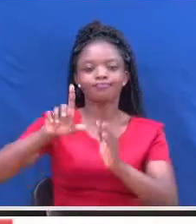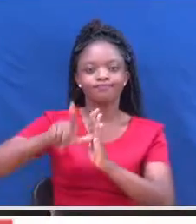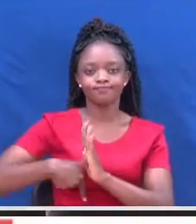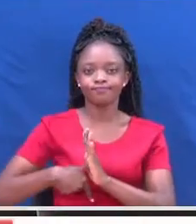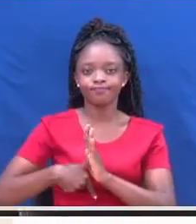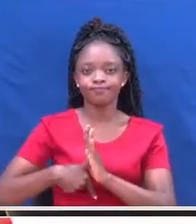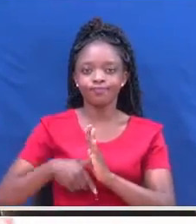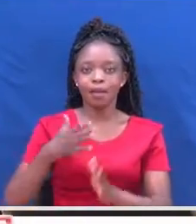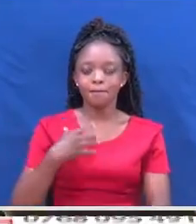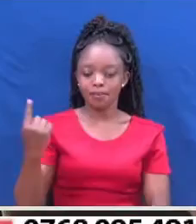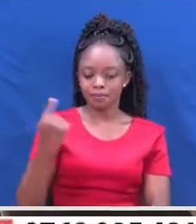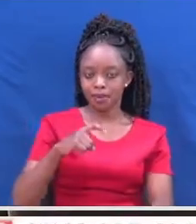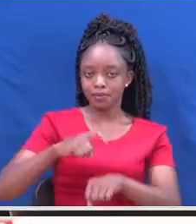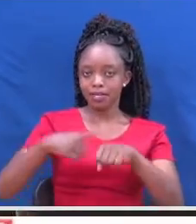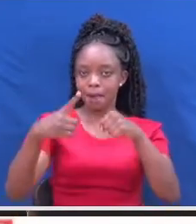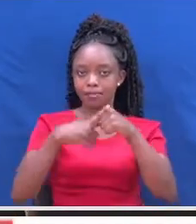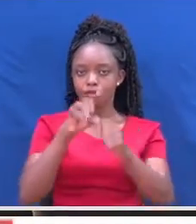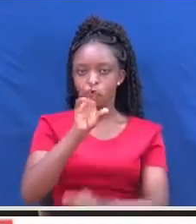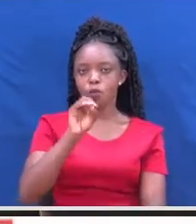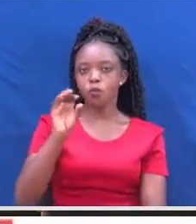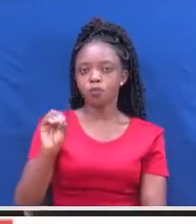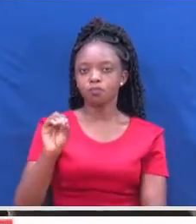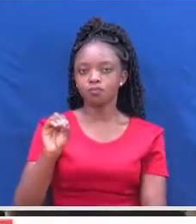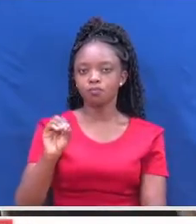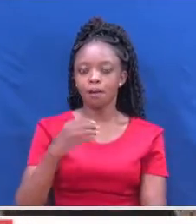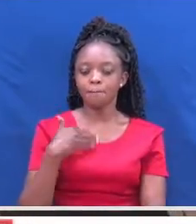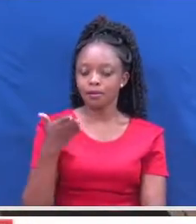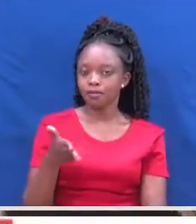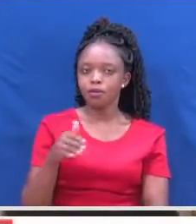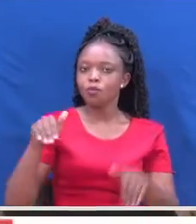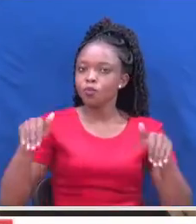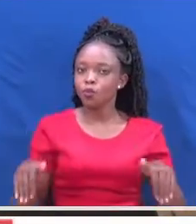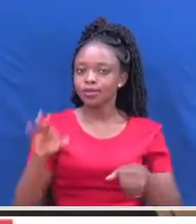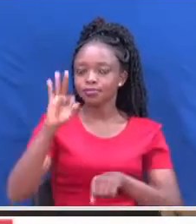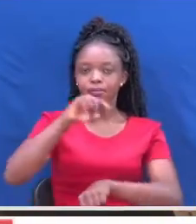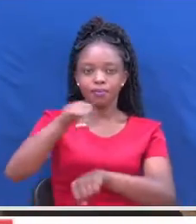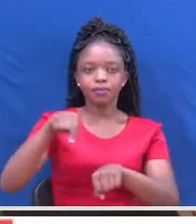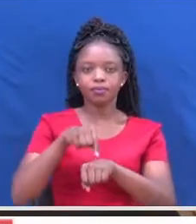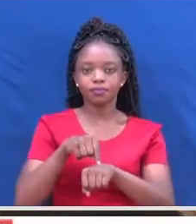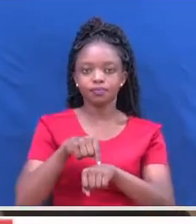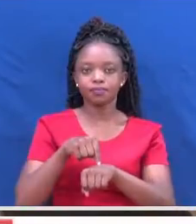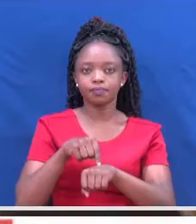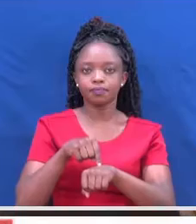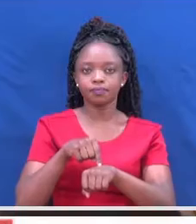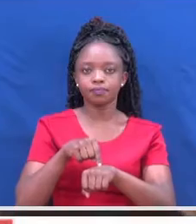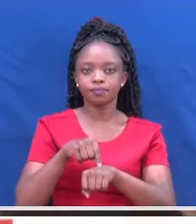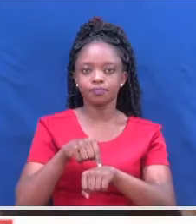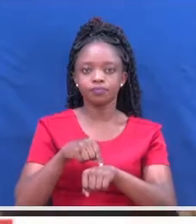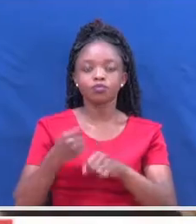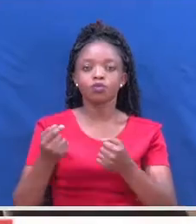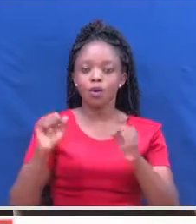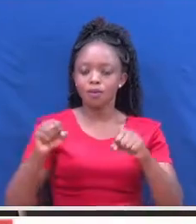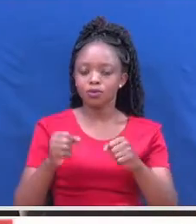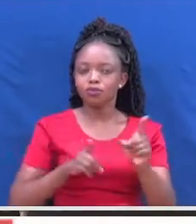I reported here at exactly 6 and I've been here for waiting for 3 hours. And the journey is to take